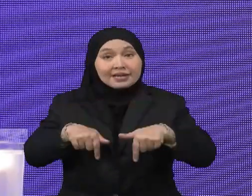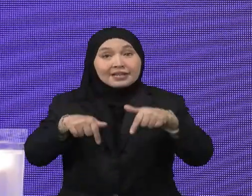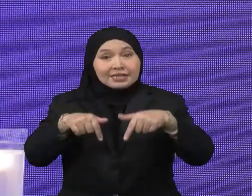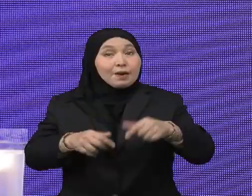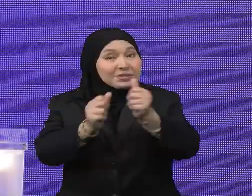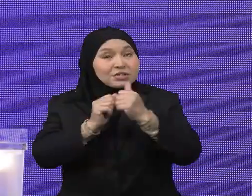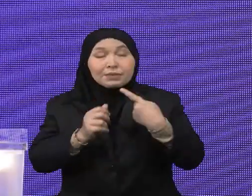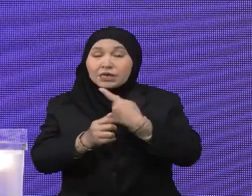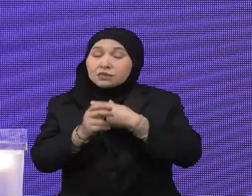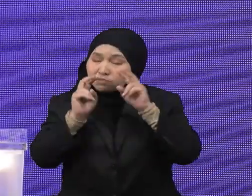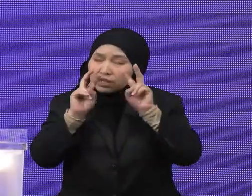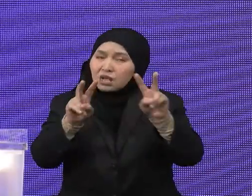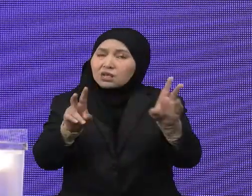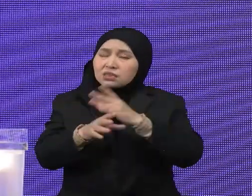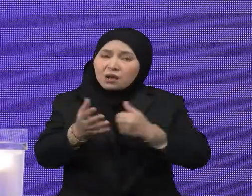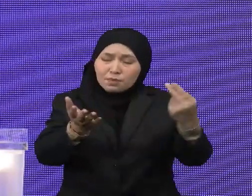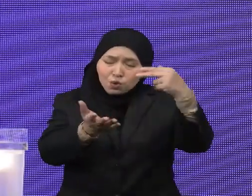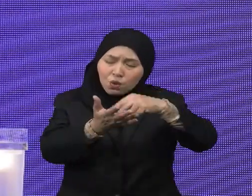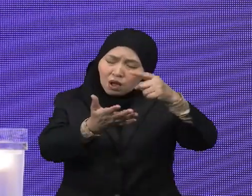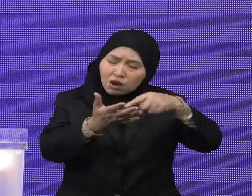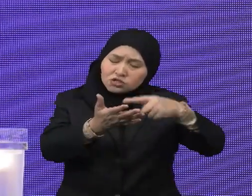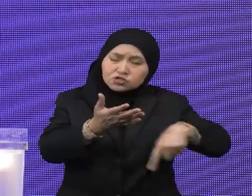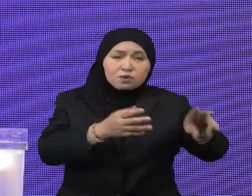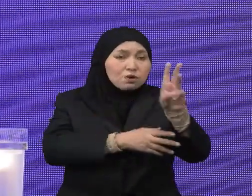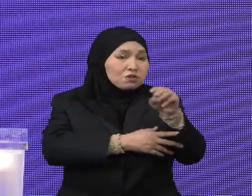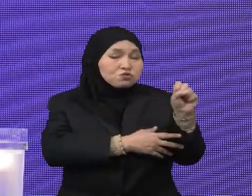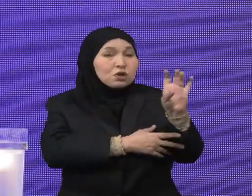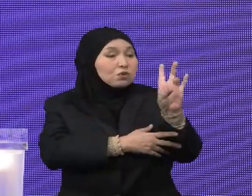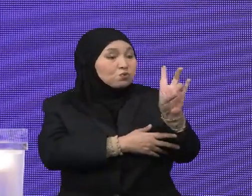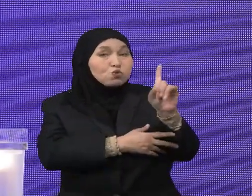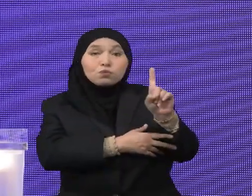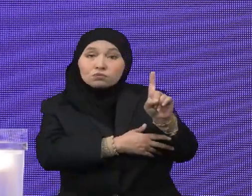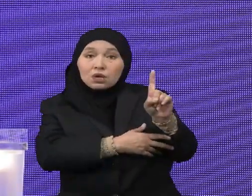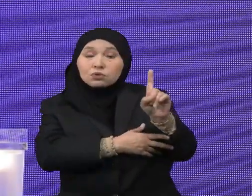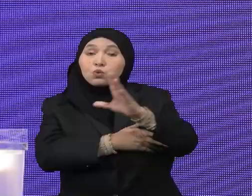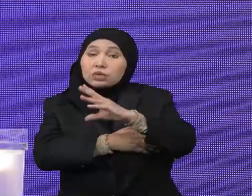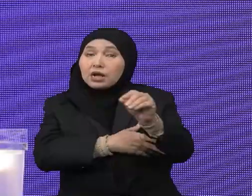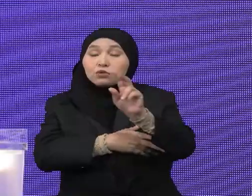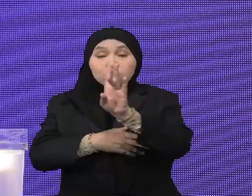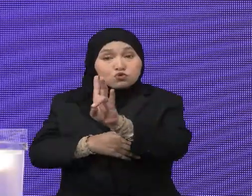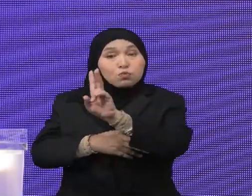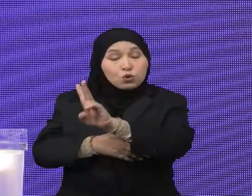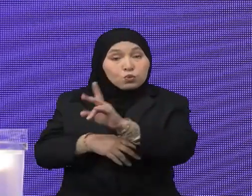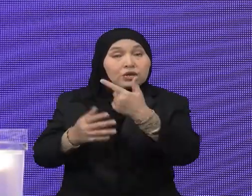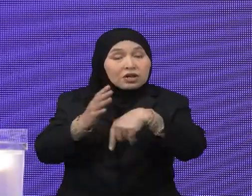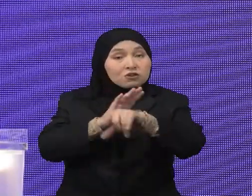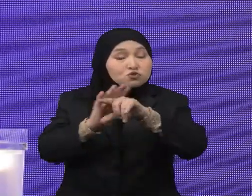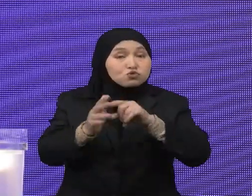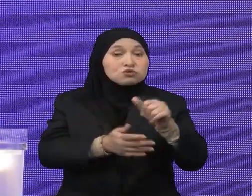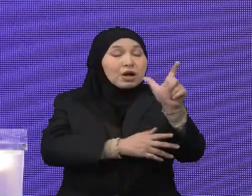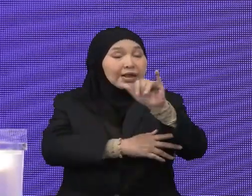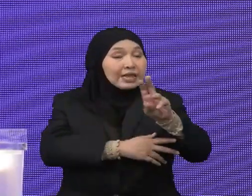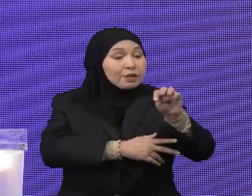kita melihat dan mengulang Haji halaman yang ke-71 dan 72 daripada surah Ali Imran